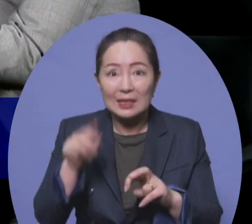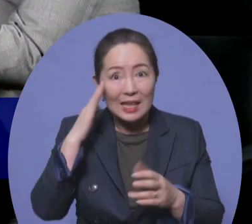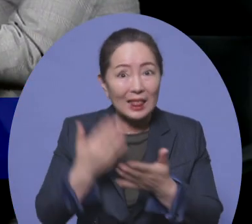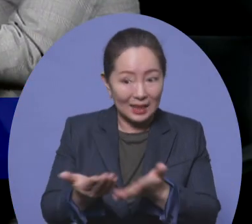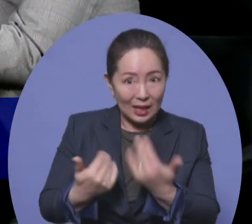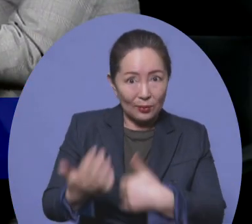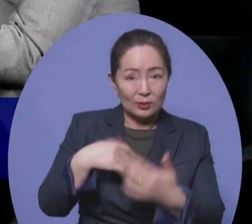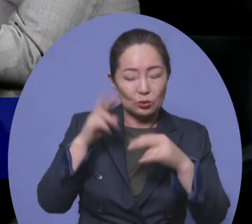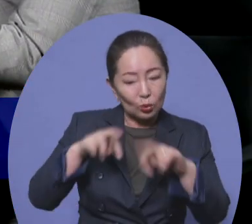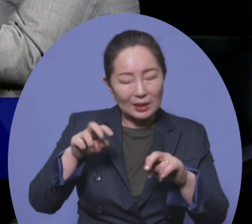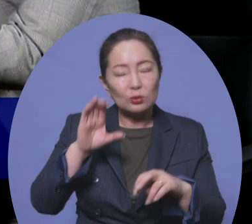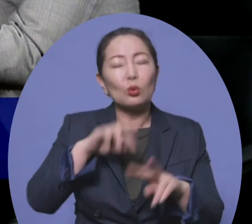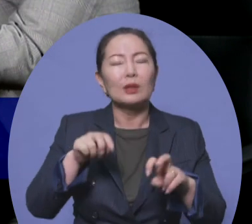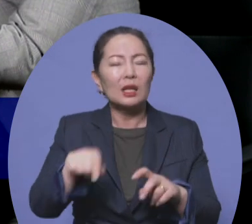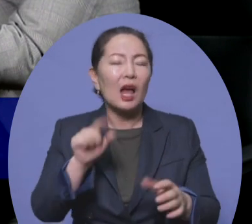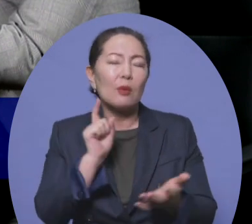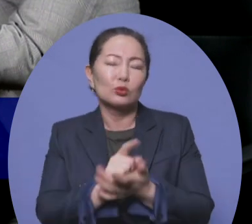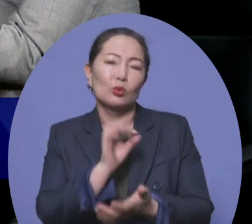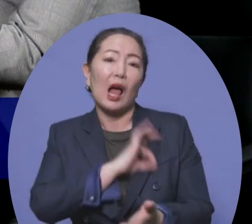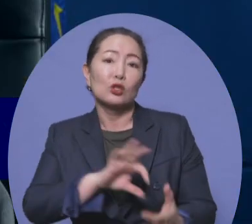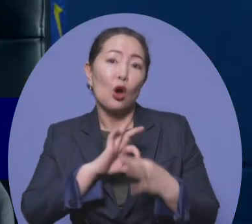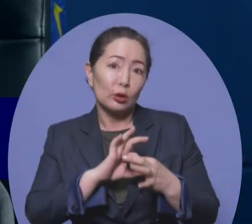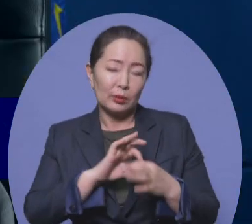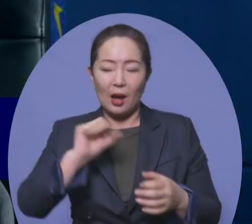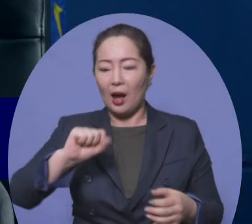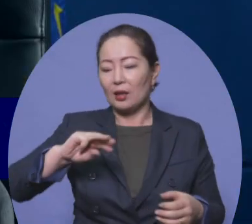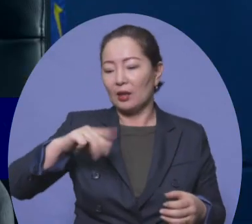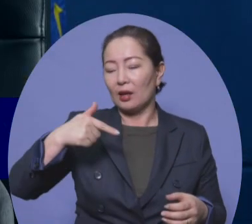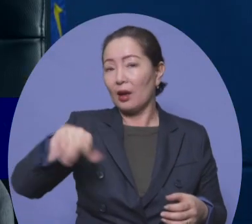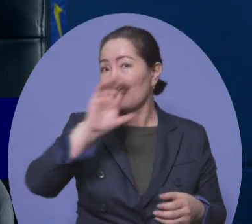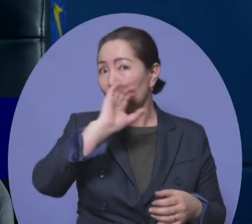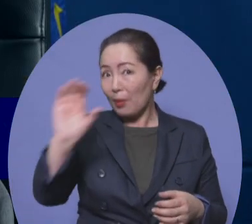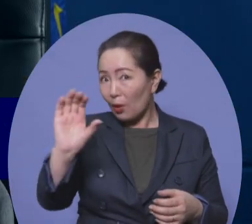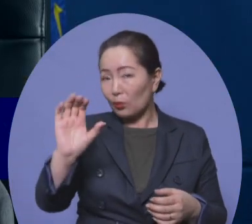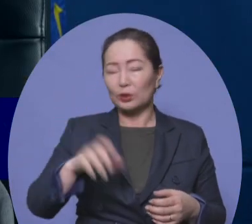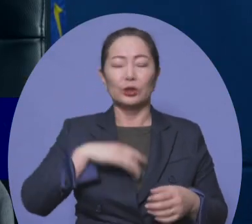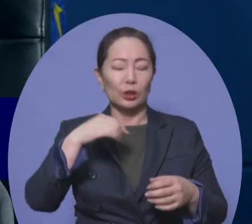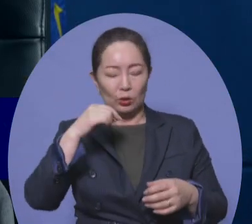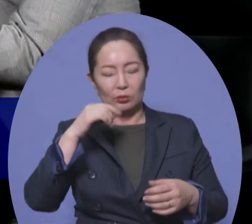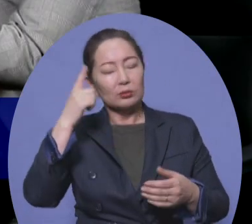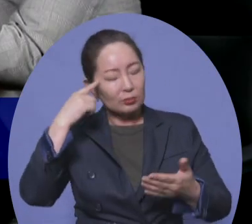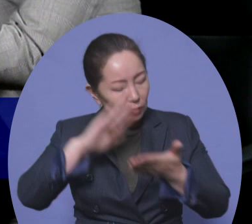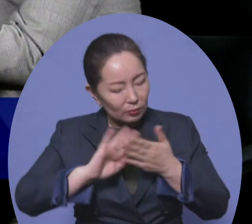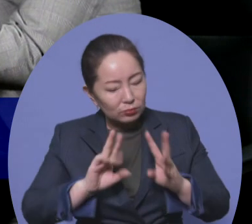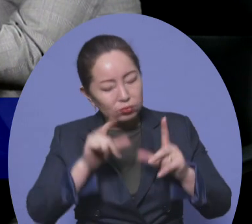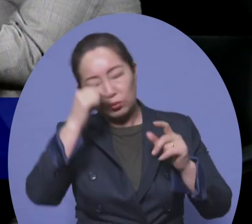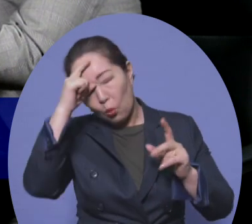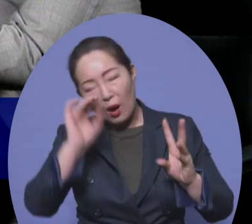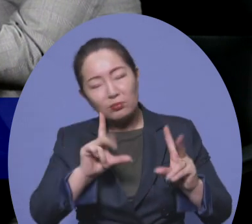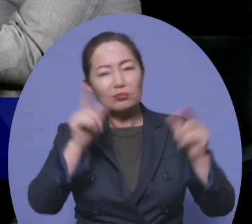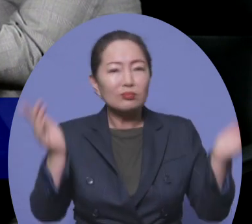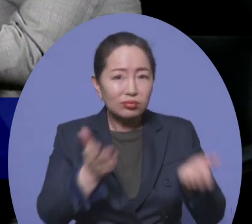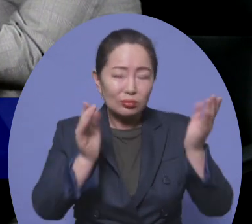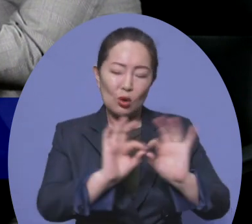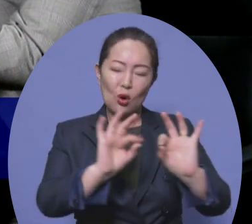За энэ судалгаа бол өөрө бас маш их ач холбогдолтой. Авлигатай тэмцэх газар бол та бүхэндээ соёлын гэрэлүүлэх мэдээлэл хүрэх